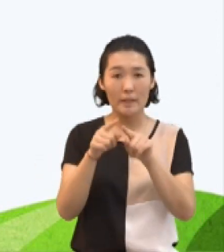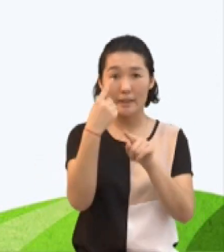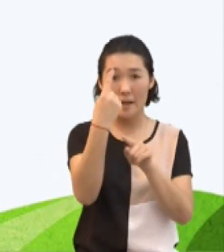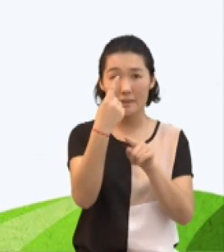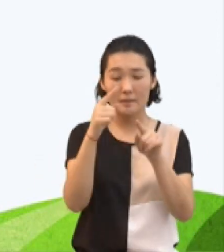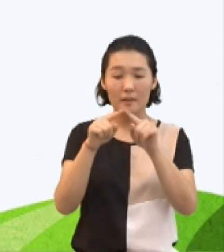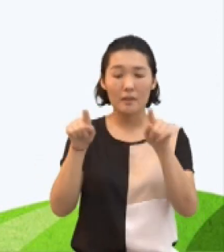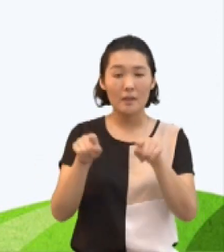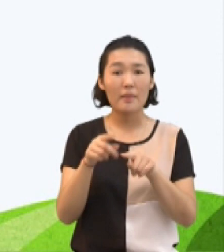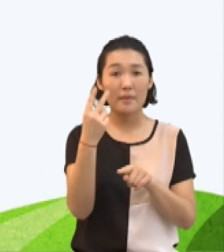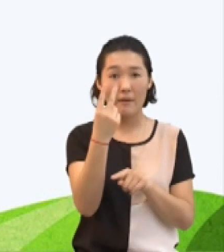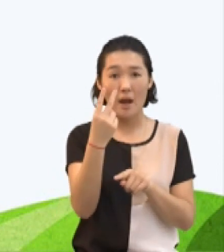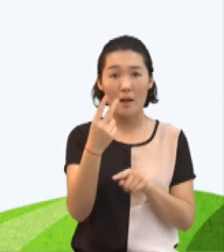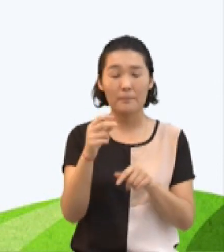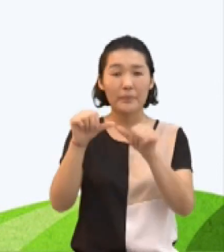раз и два.